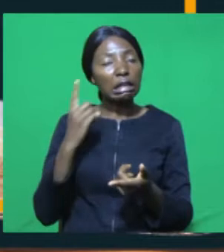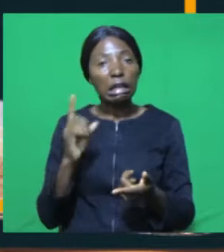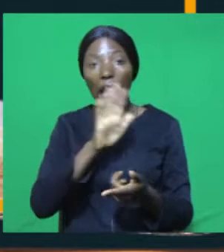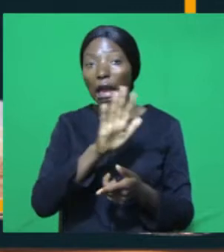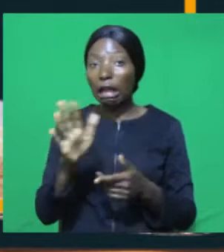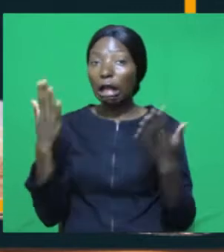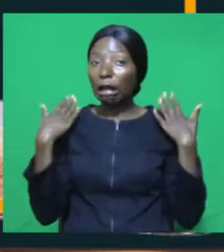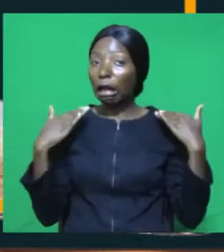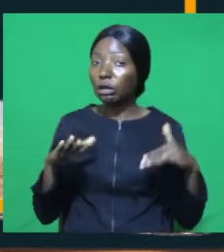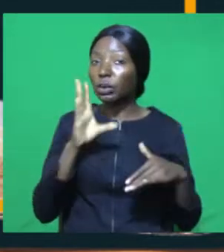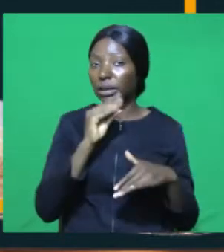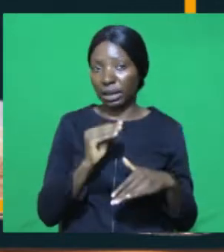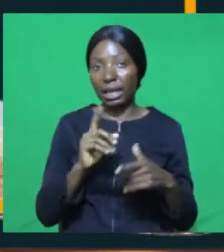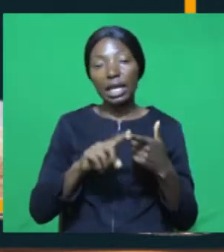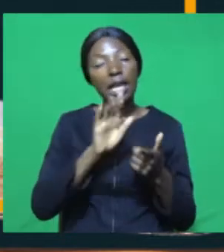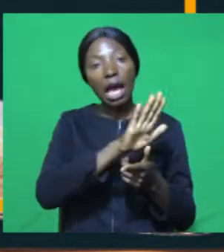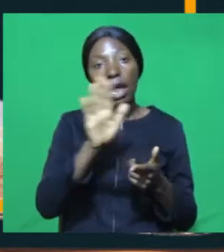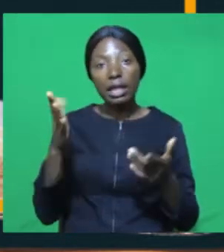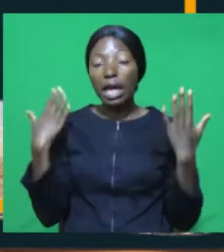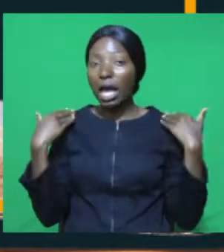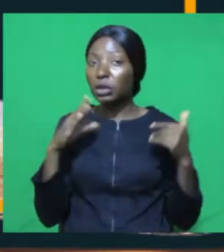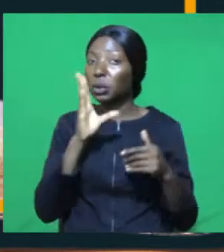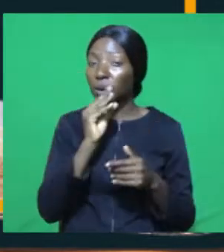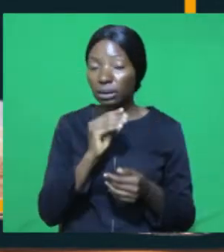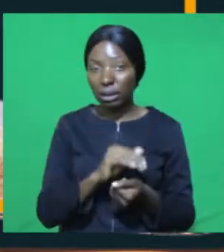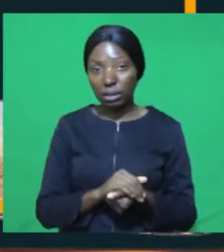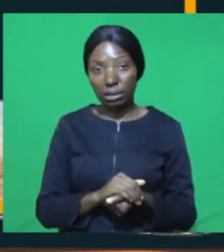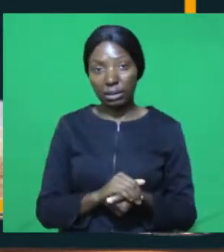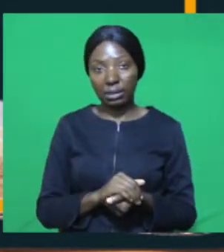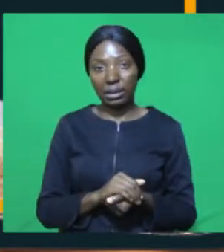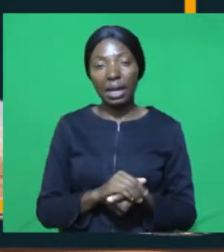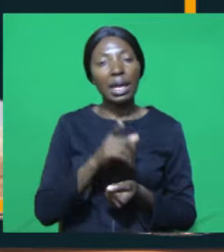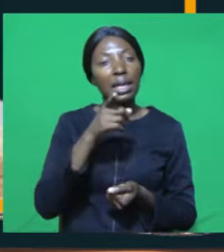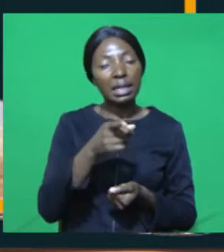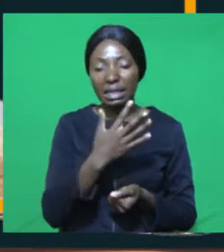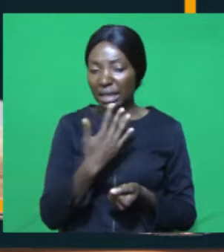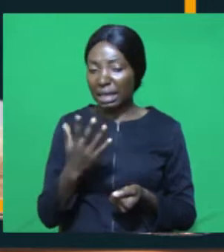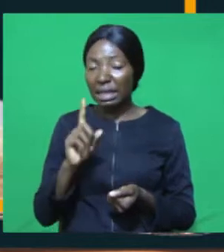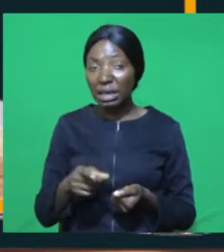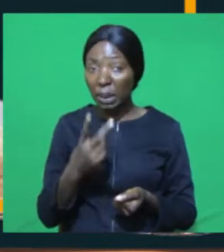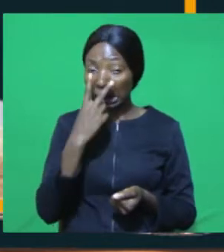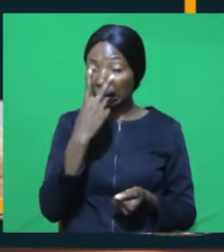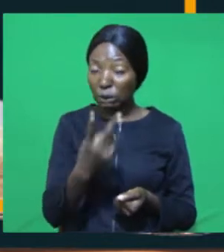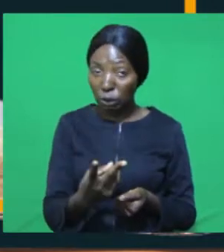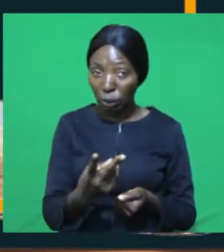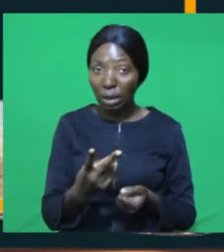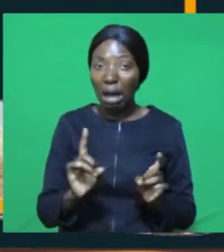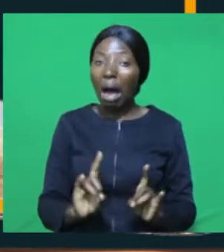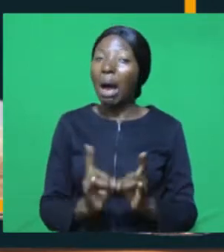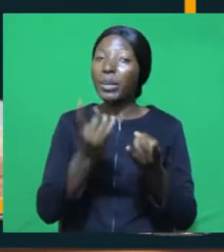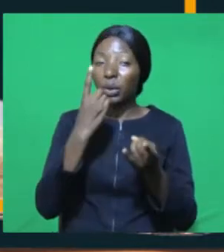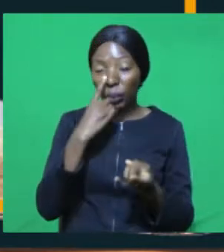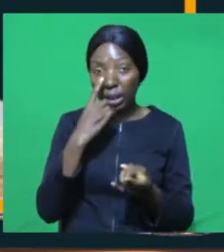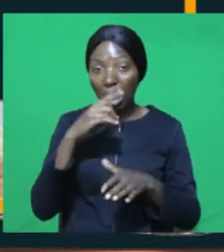mutsvene achitaura. Zvino mumwe mutsvene zvaakati kuna iye wakanga achitaura. Ko izvo zvakaratidzwa zvichasvika rini?